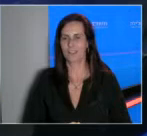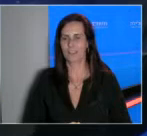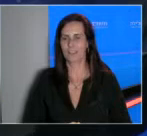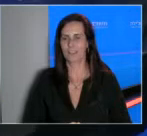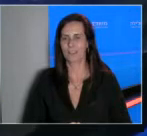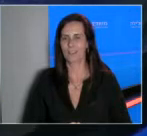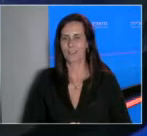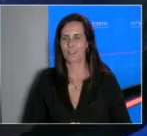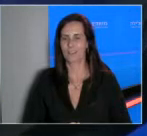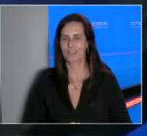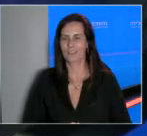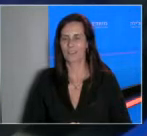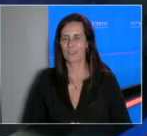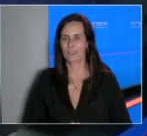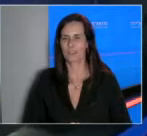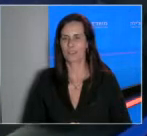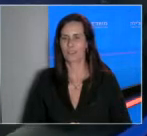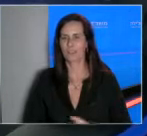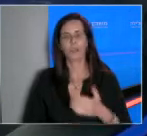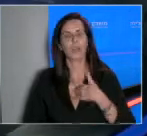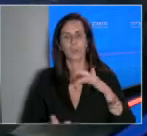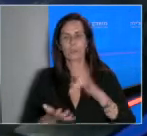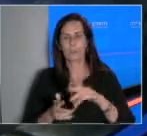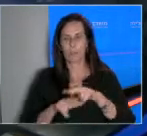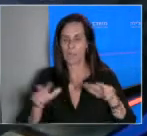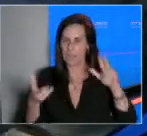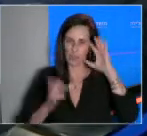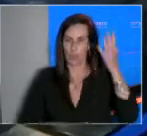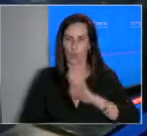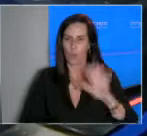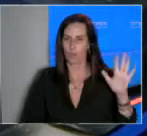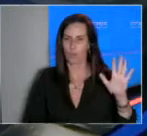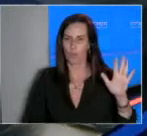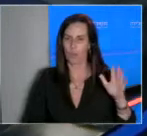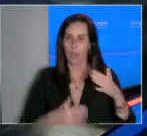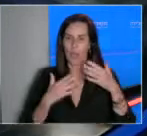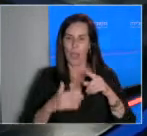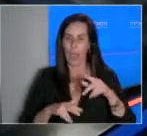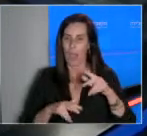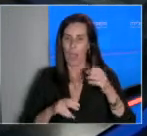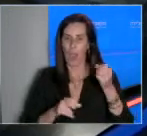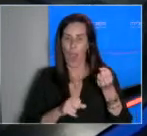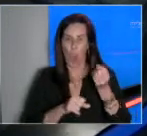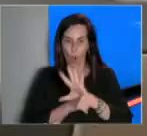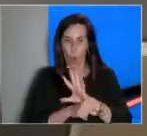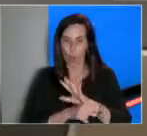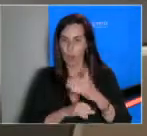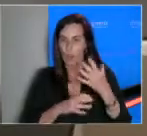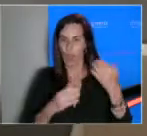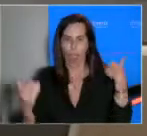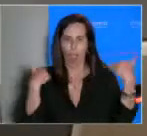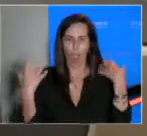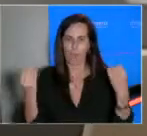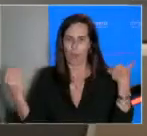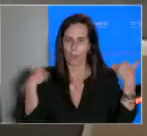אני מחזיקה מה שאני יכולה. בכל אופן, אנחנו נמצאים במצב של טירוף. כאילו, הסיפור הזה של הקורונה שהביא לפתחנו עומס